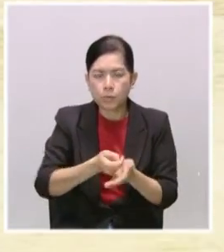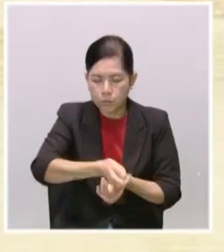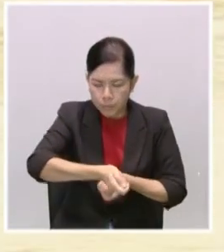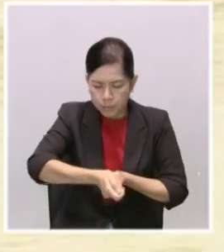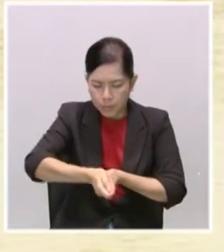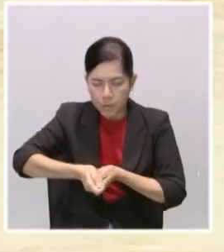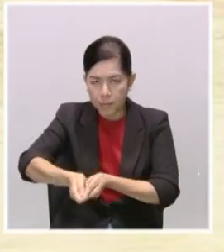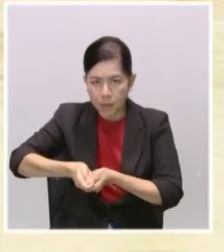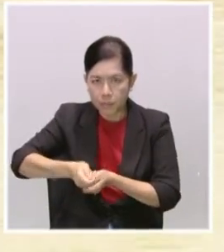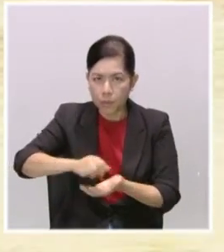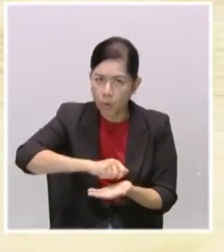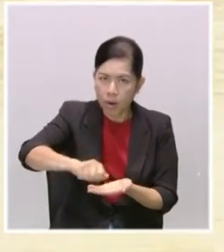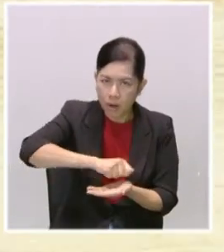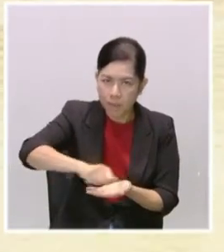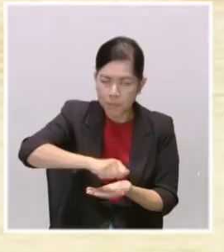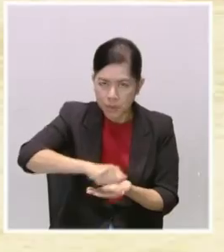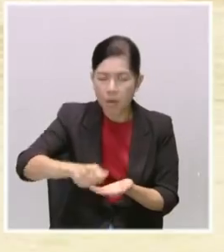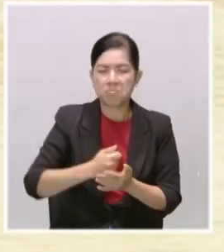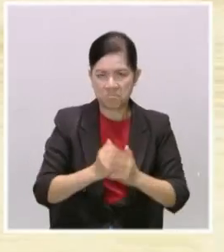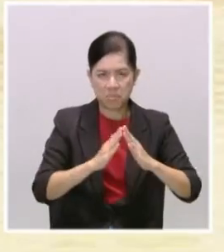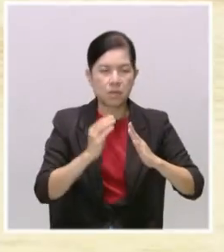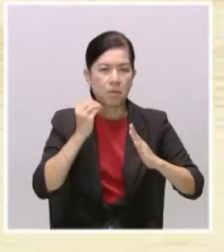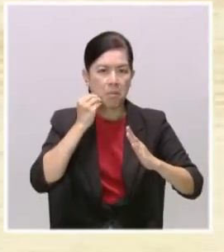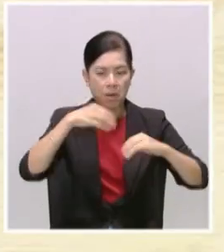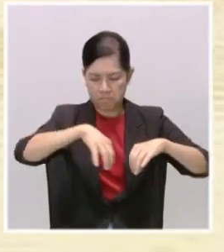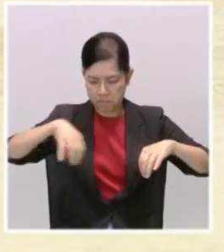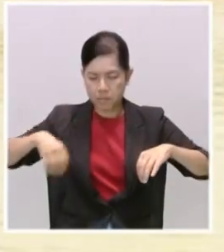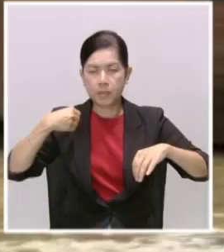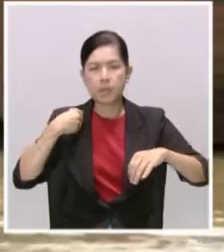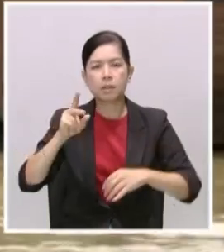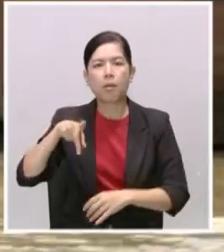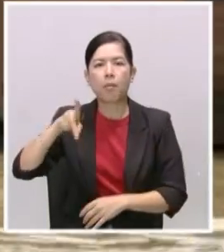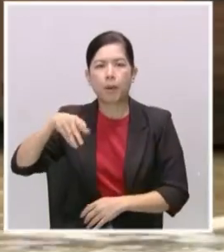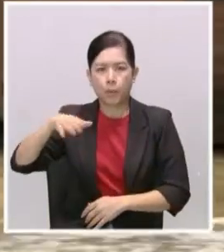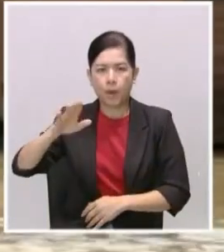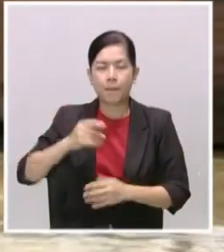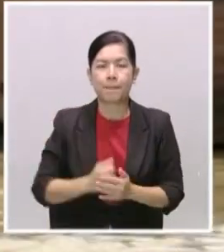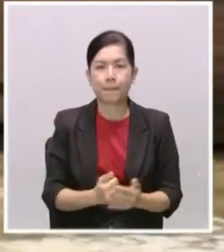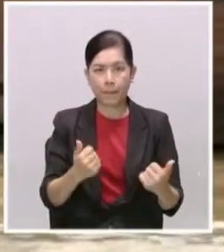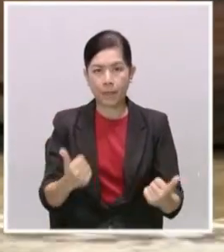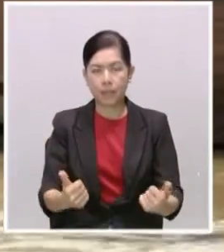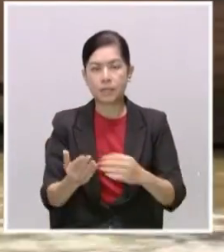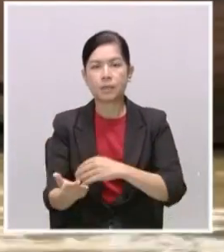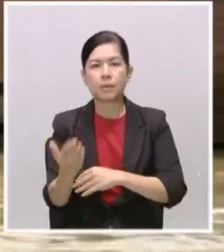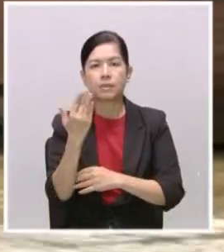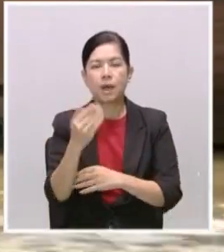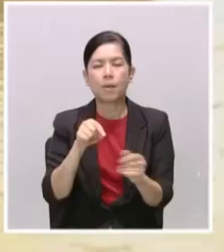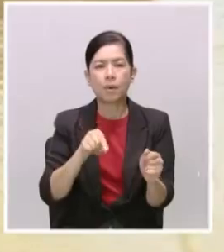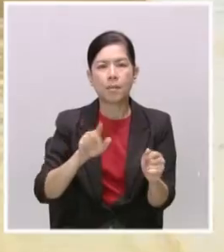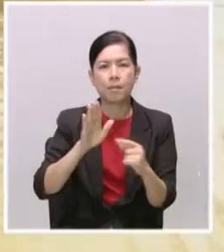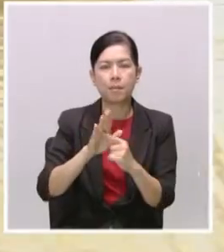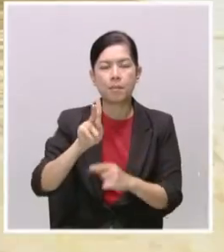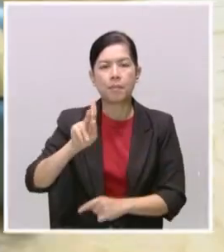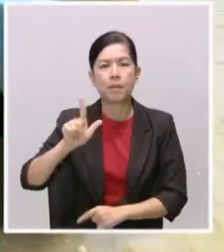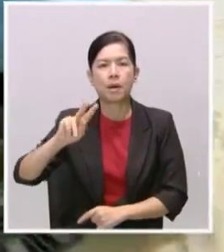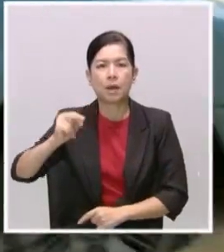ว่ามีบ้านเรือนของประชาชนนับพันหลังที่ได้รับความเสียหายในครั้งนี้ครับช่วงเช้าวันนี้พื้นที่อำเภอแกลงจังหวัดระยองระดับน้ำล